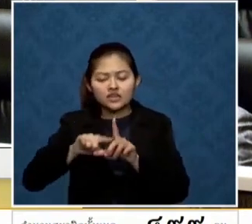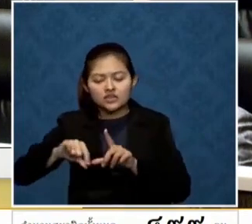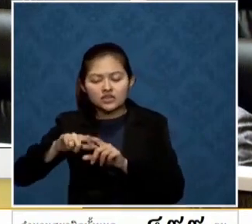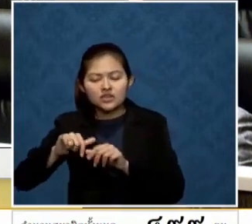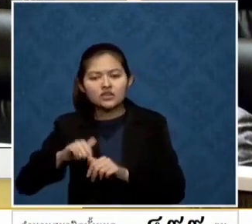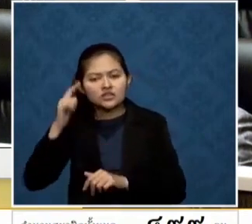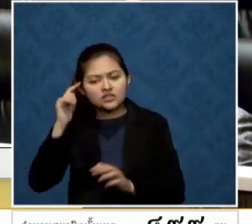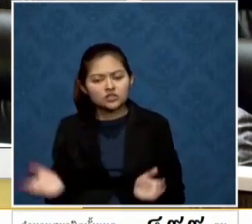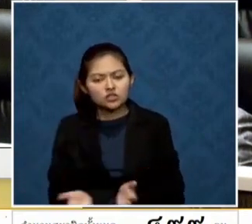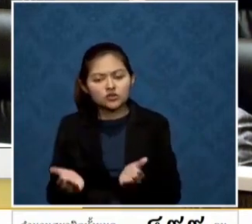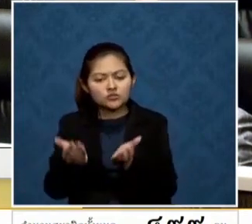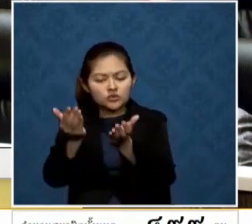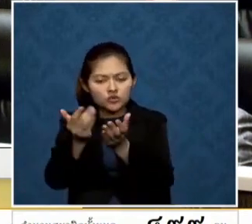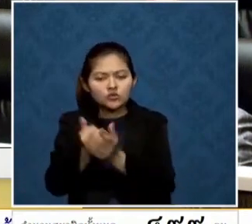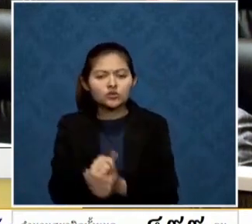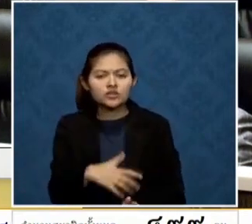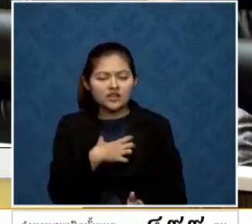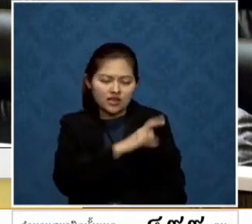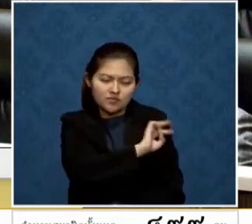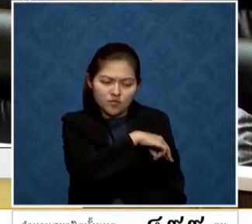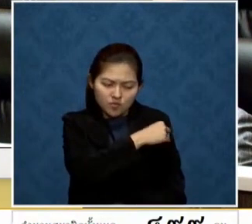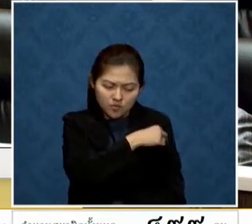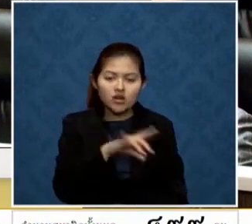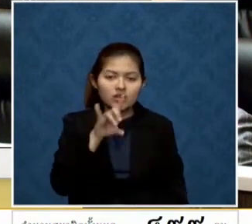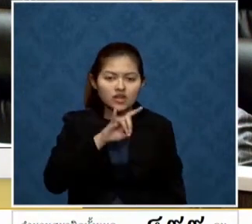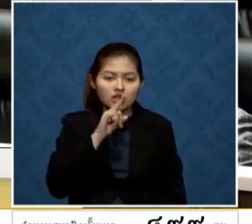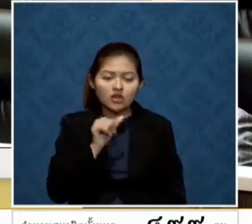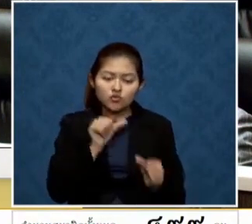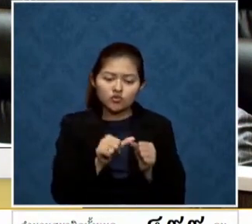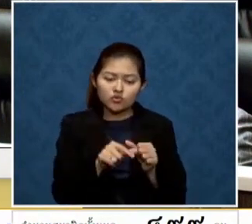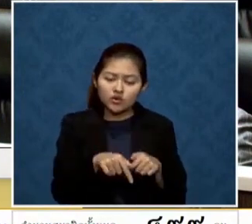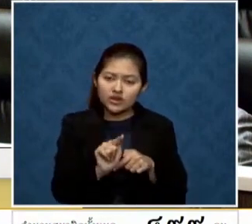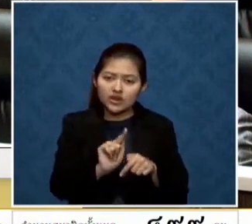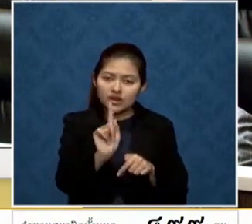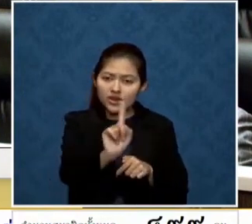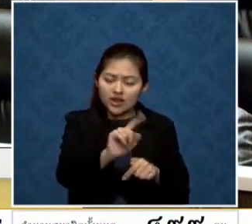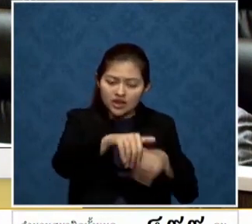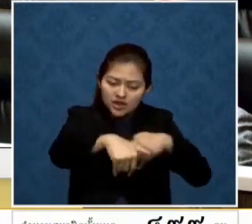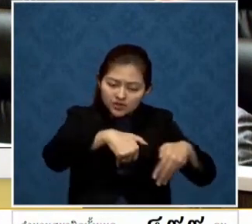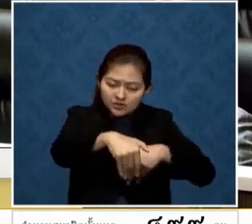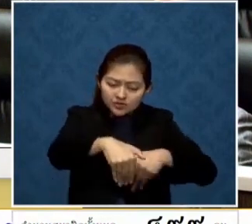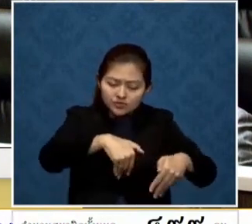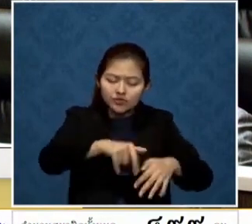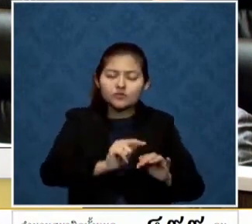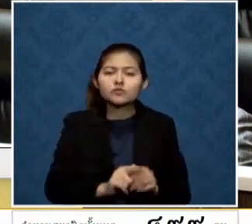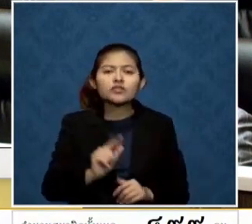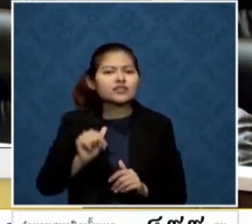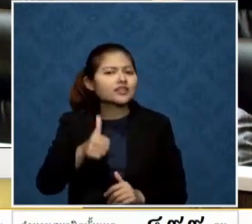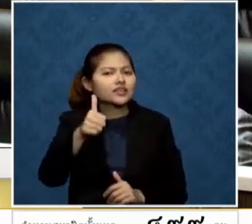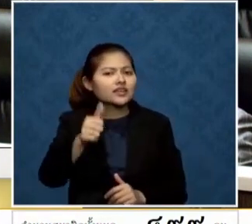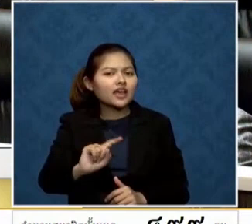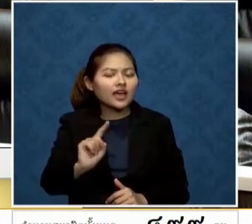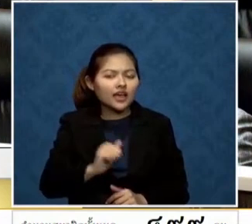เราสนับสนุนเป็นอย่างยิ่งอยากจะให้มีสัตวแพทย์ในระดับชุมชนผลดีคืออะไรครับผลดีคือแน่นอน